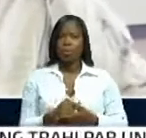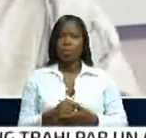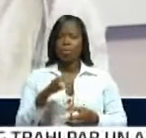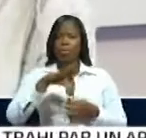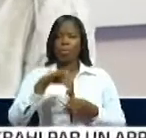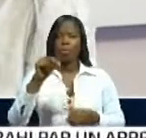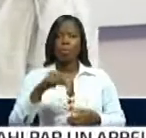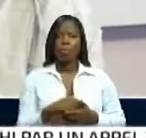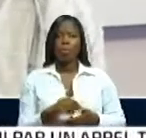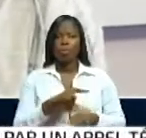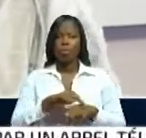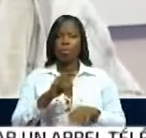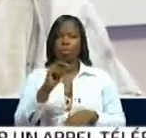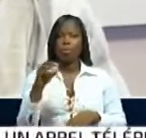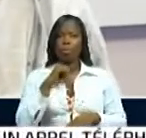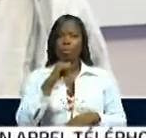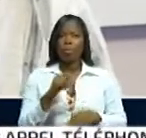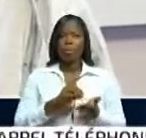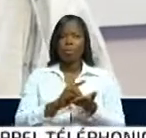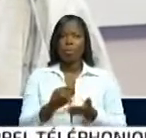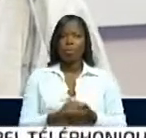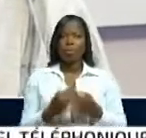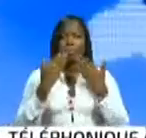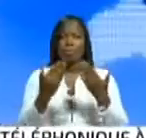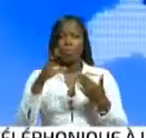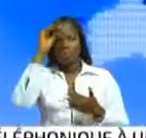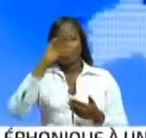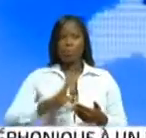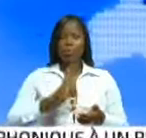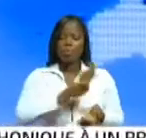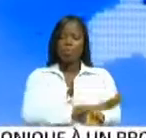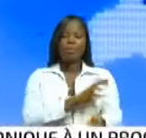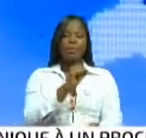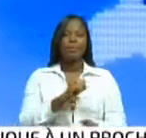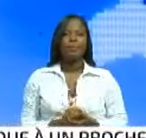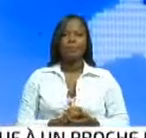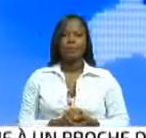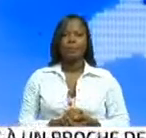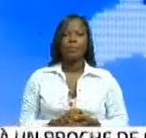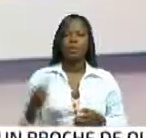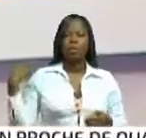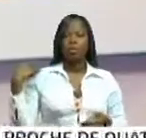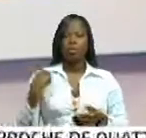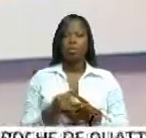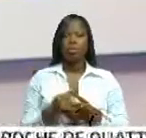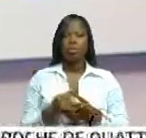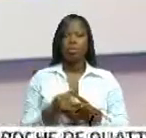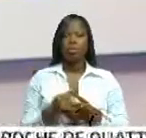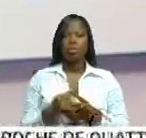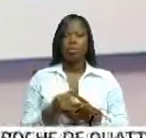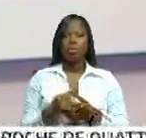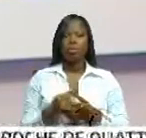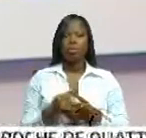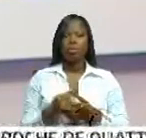n'ont pas le droit merci merci monsieur babacar c'est que je rappelle que vous êtes pas responsable de tout